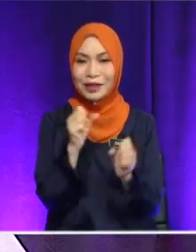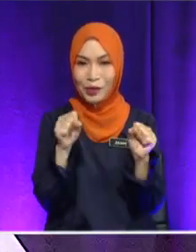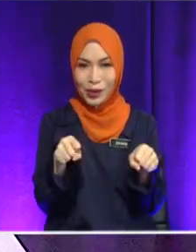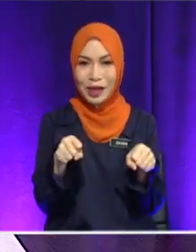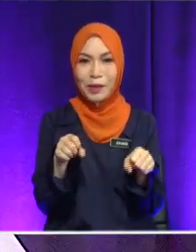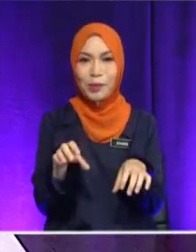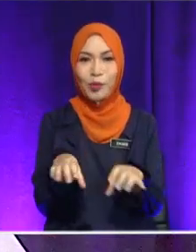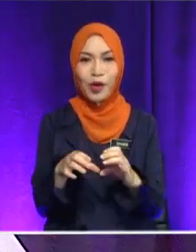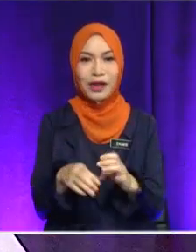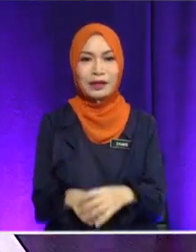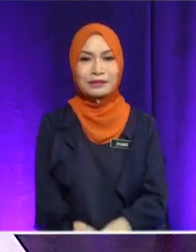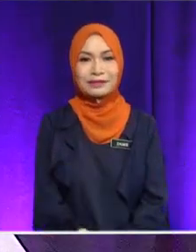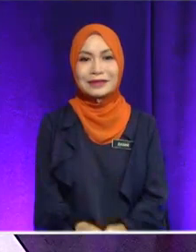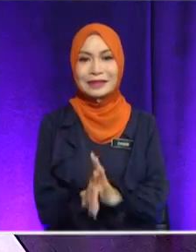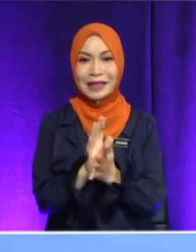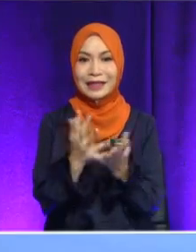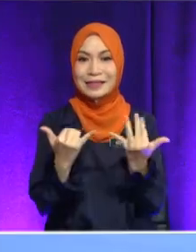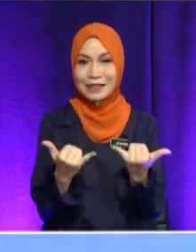belakangnya mirip